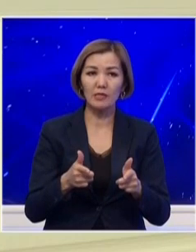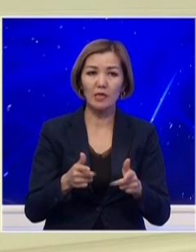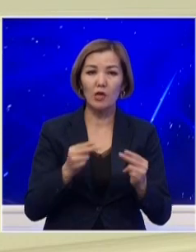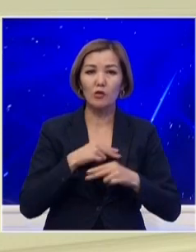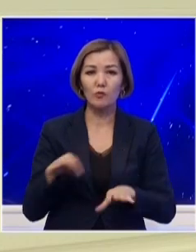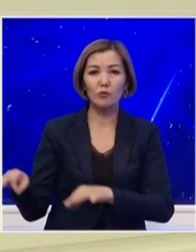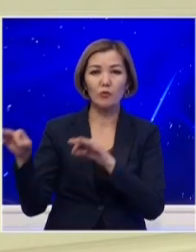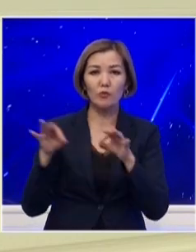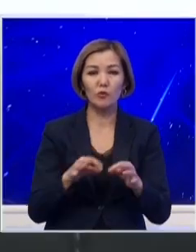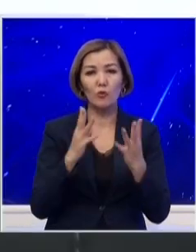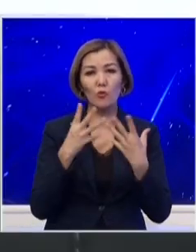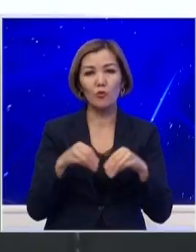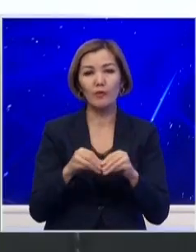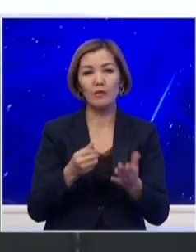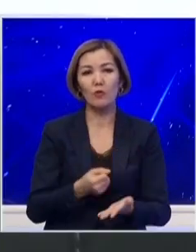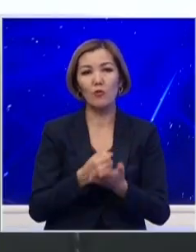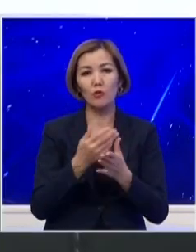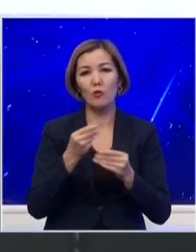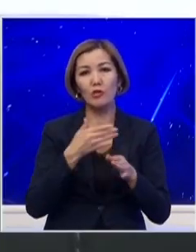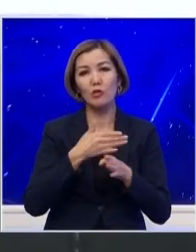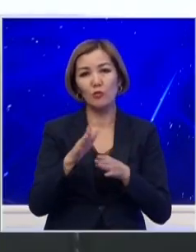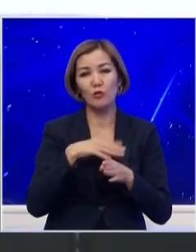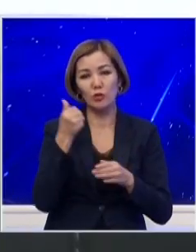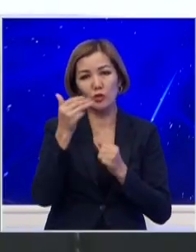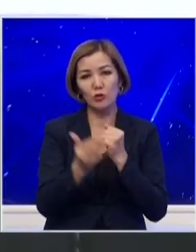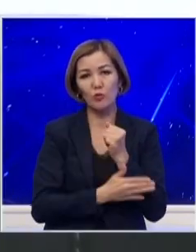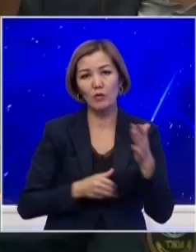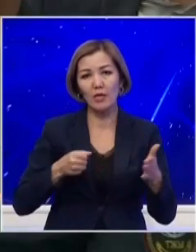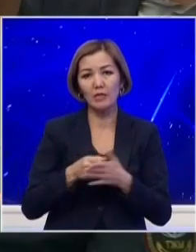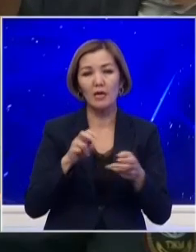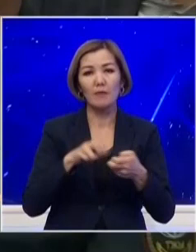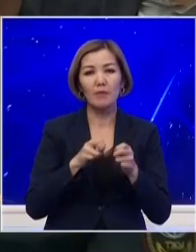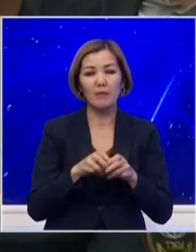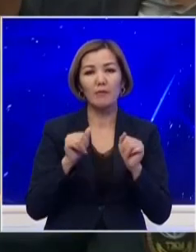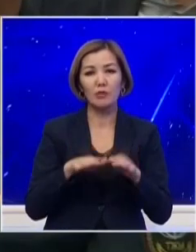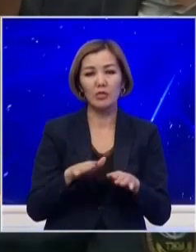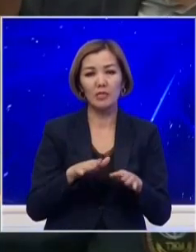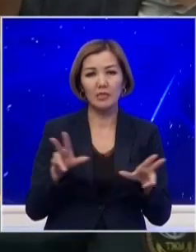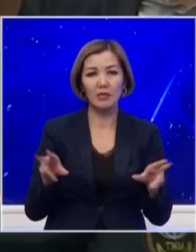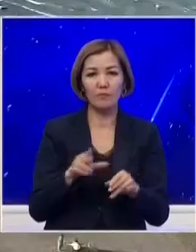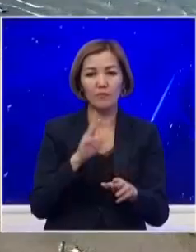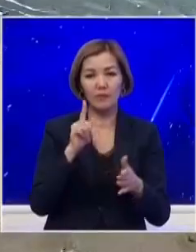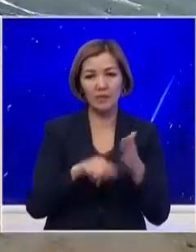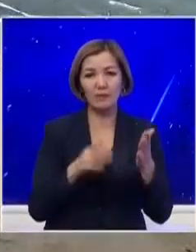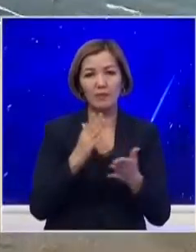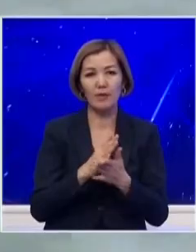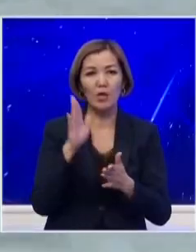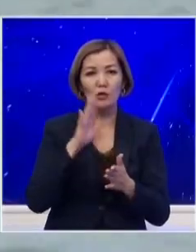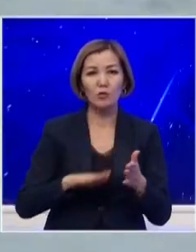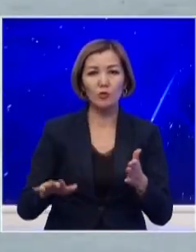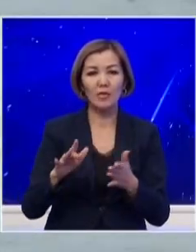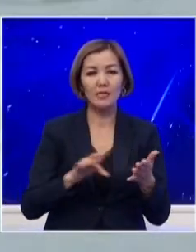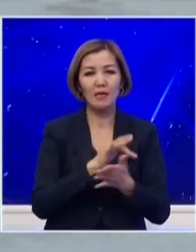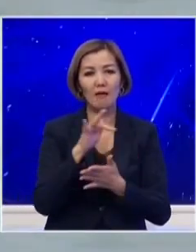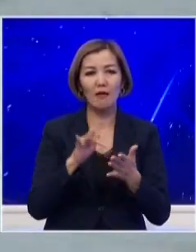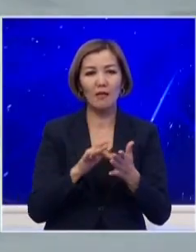отбасы мүшесі санына қарай қолдау қаржы бөлінеді. Жыл соңына дейін бұл мәселе бір жақты болады деген үміт бар. Су жағасындағы қала болған